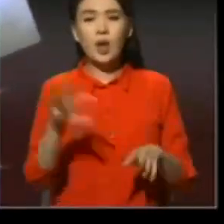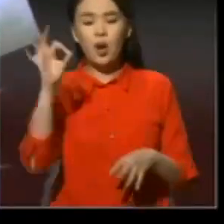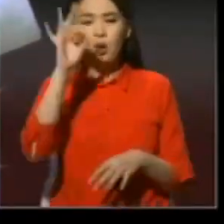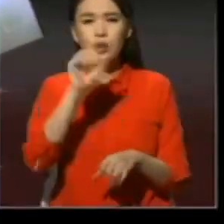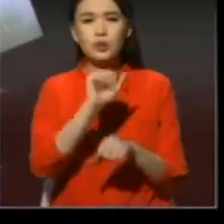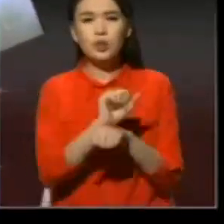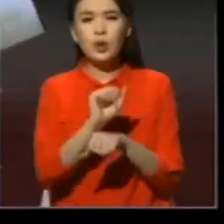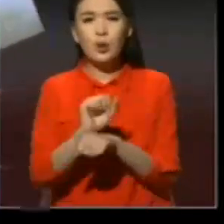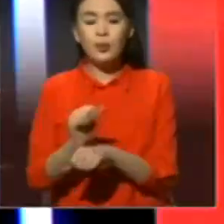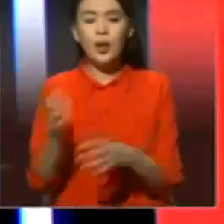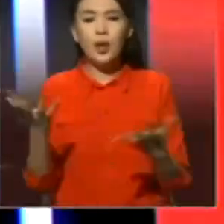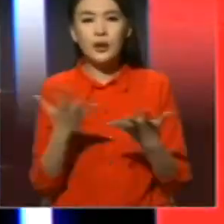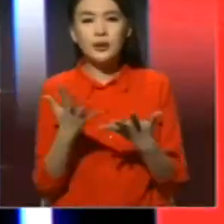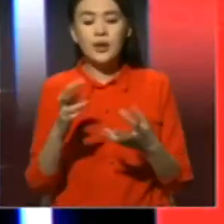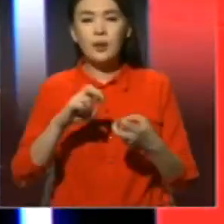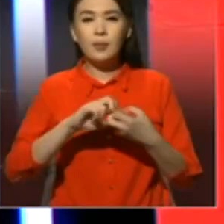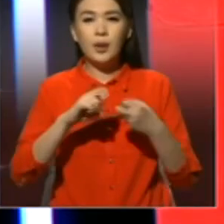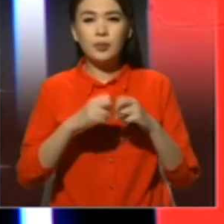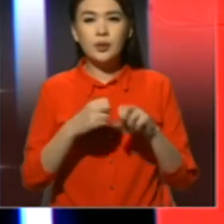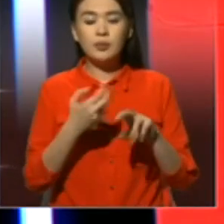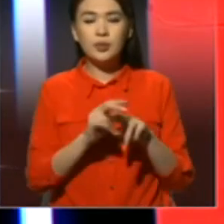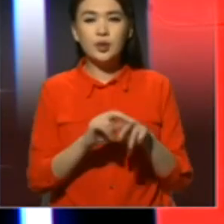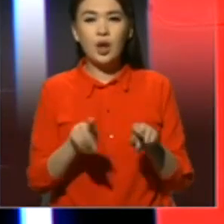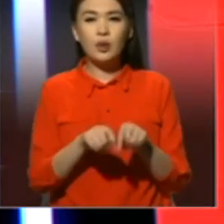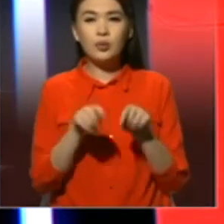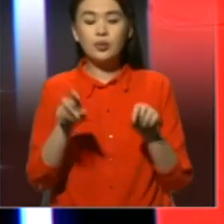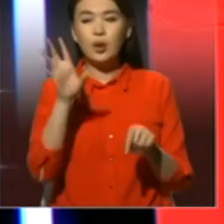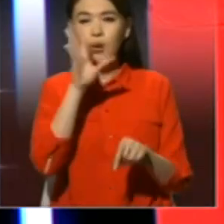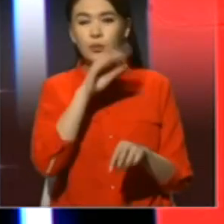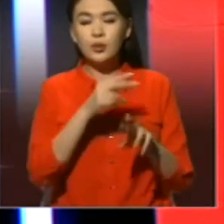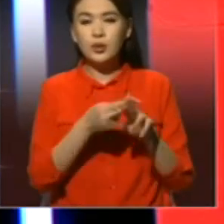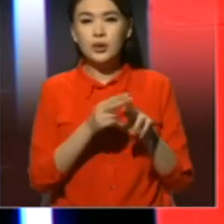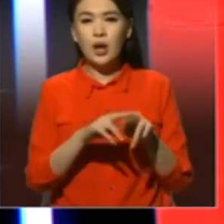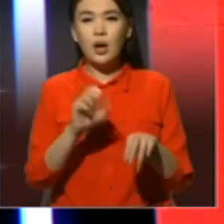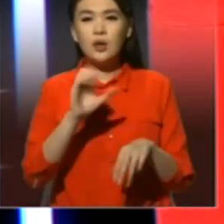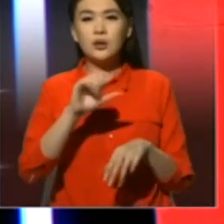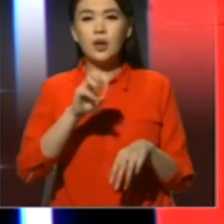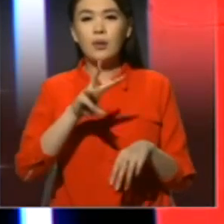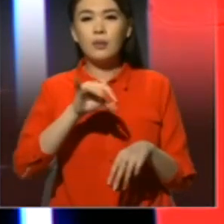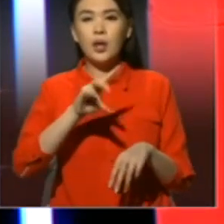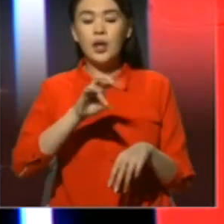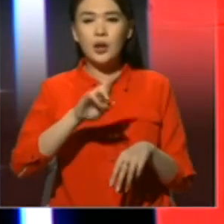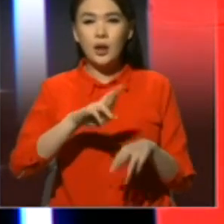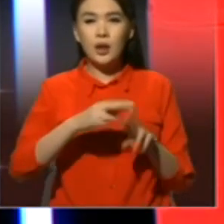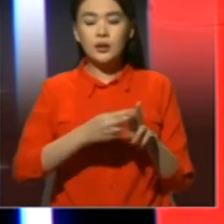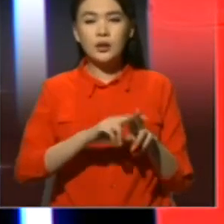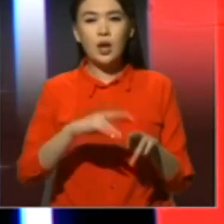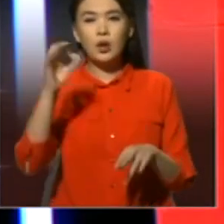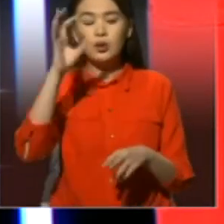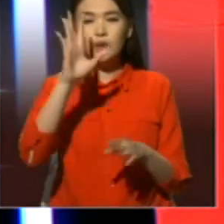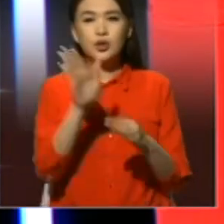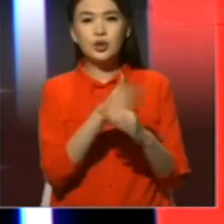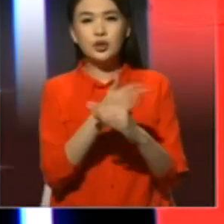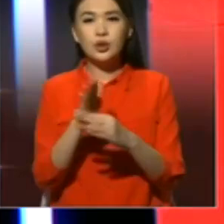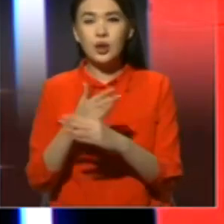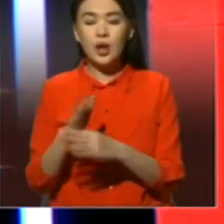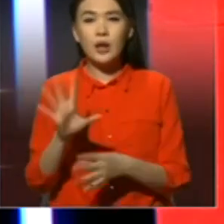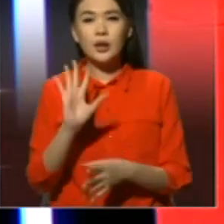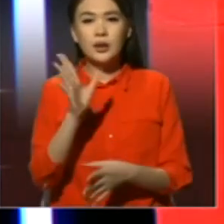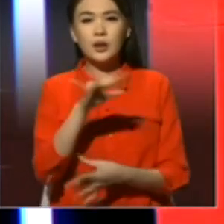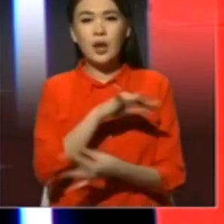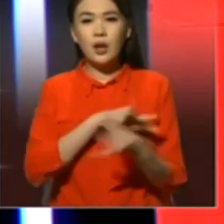өтсеңіз, негізінен қандай мәселелерге ақша бөлінеді? Бұдан бөлек мысалға біз енді ассамблеяның не істеп жатқандарын қазір жеке-жеке жік-жікпен